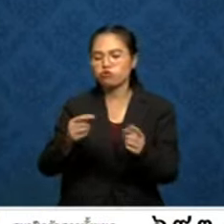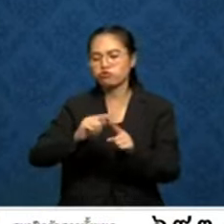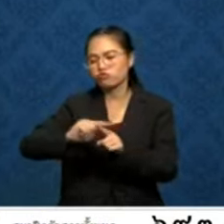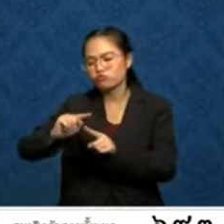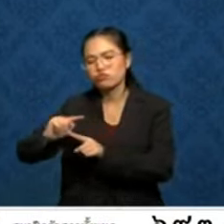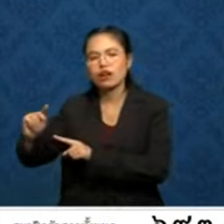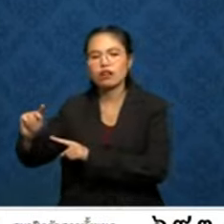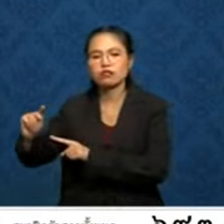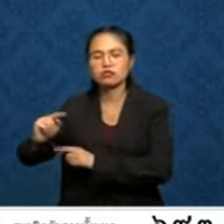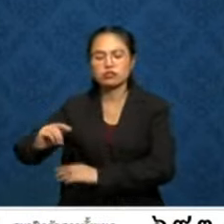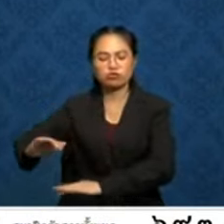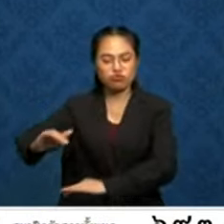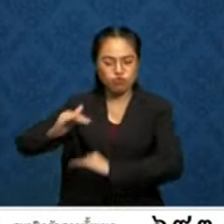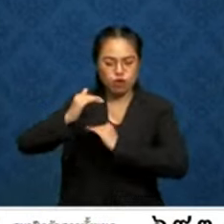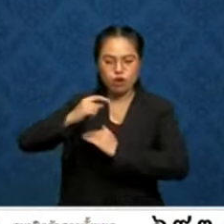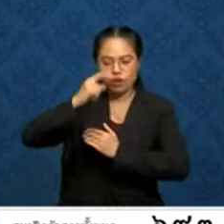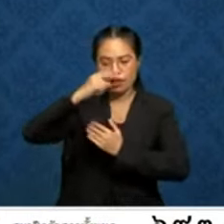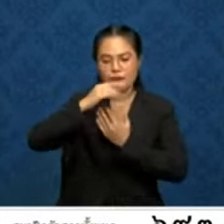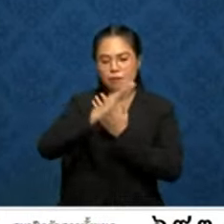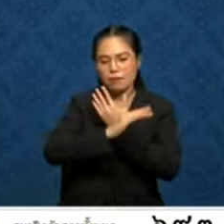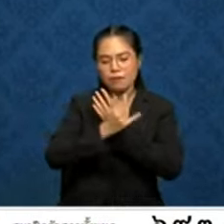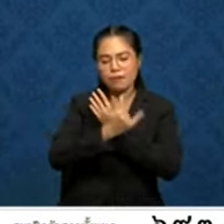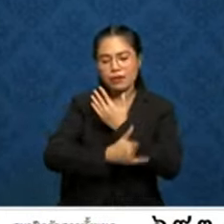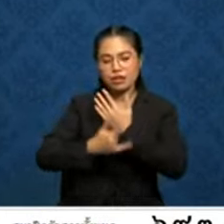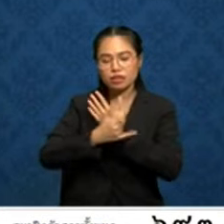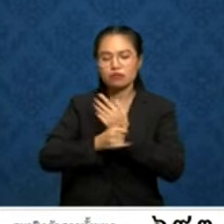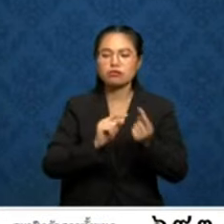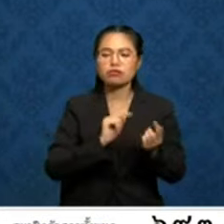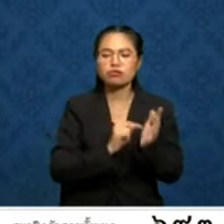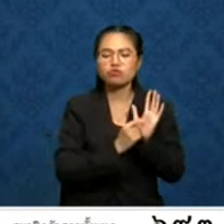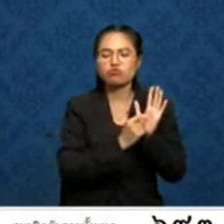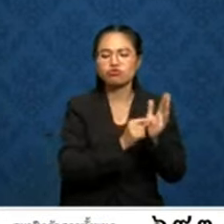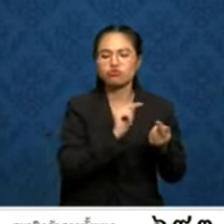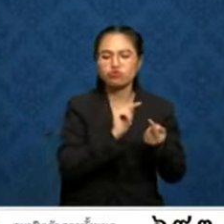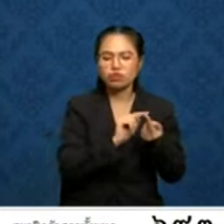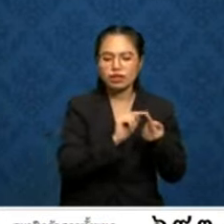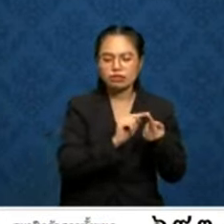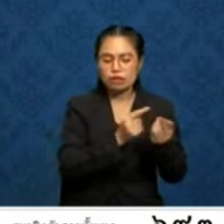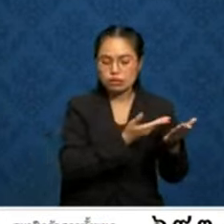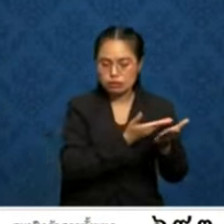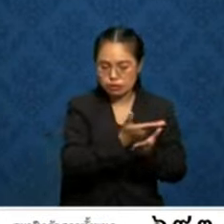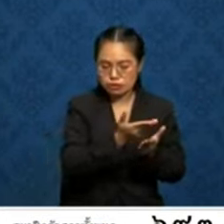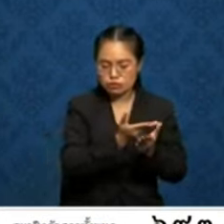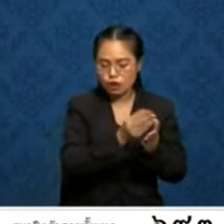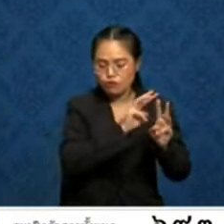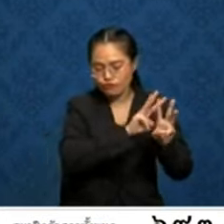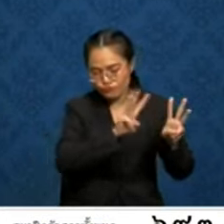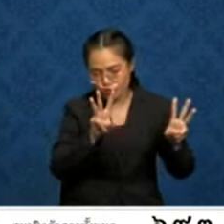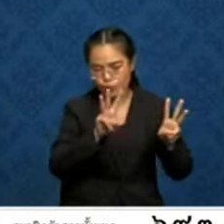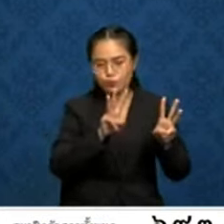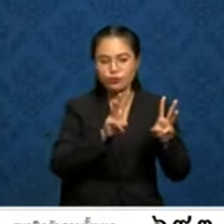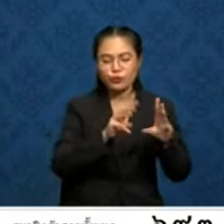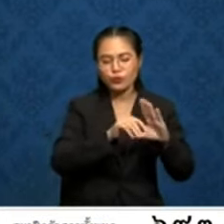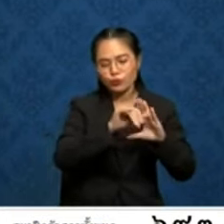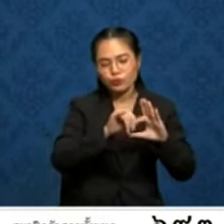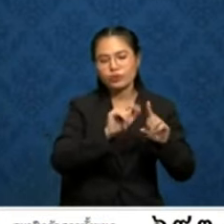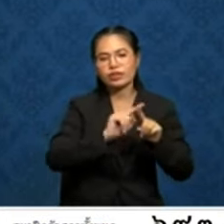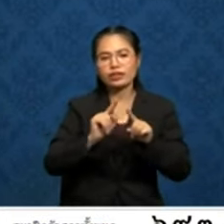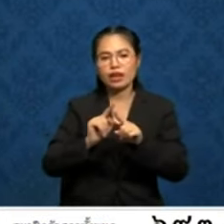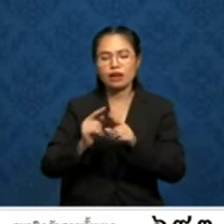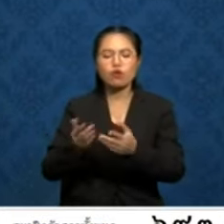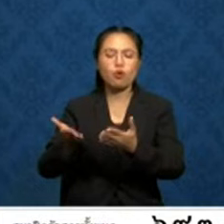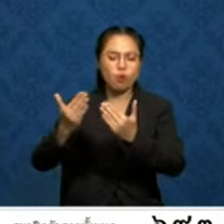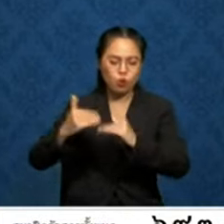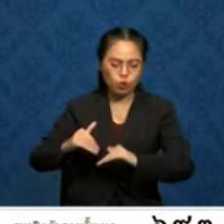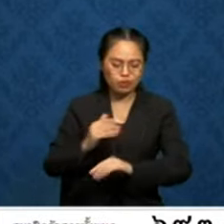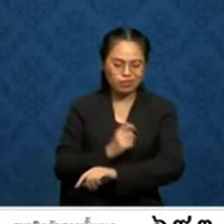โดยเฉพาะผ่านแพลตฟอร์มออนไลน์ส่งผลให้ต้องลดกำลังการผลิตลดการจ้างง